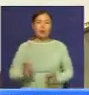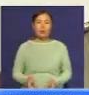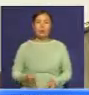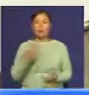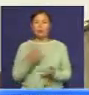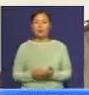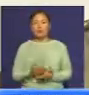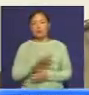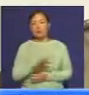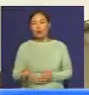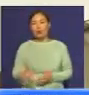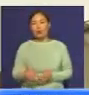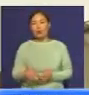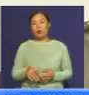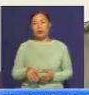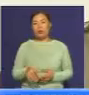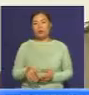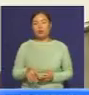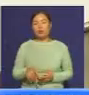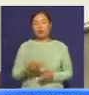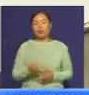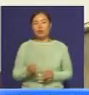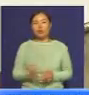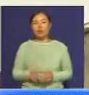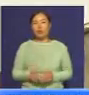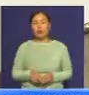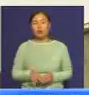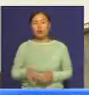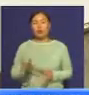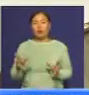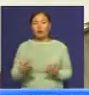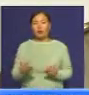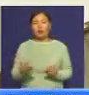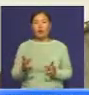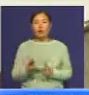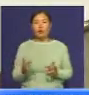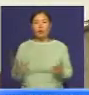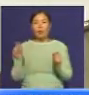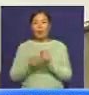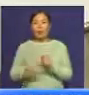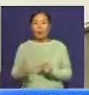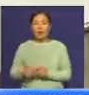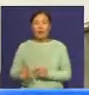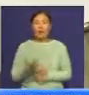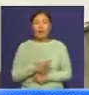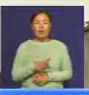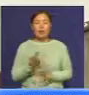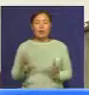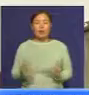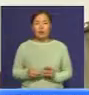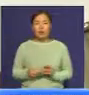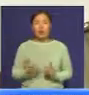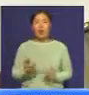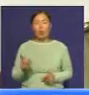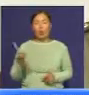итогам сроков указанных предписаний будут департаментом осуществлены контрольные проверки. На основании этого, если